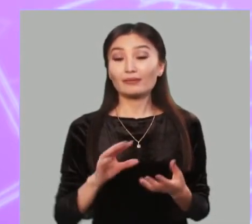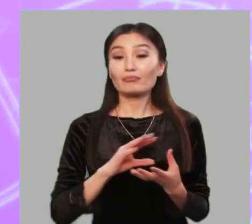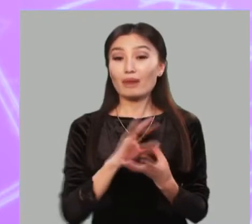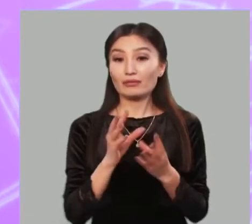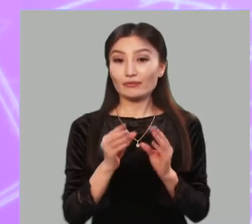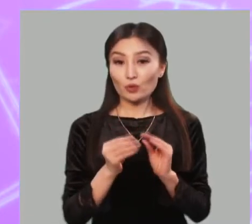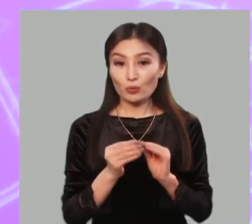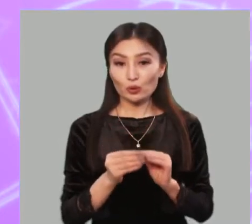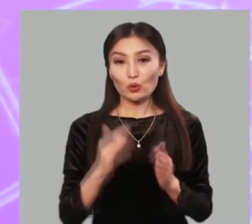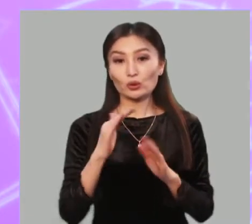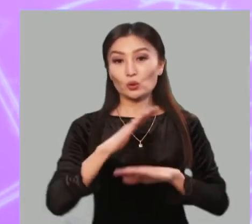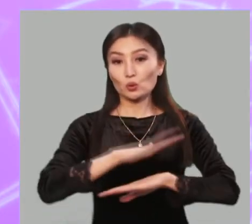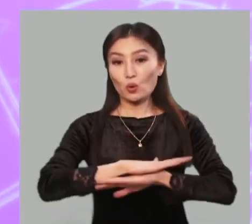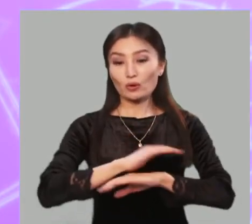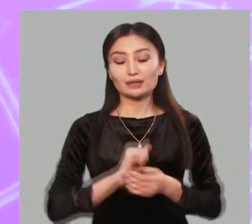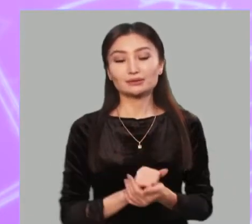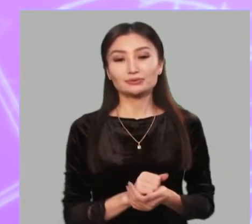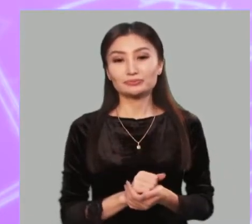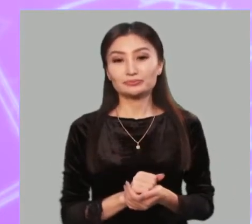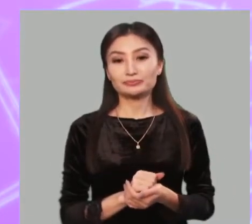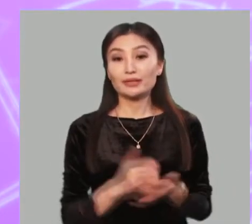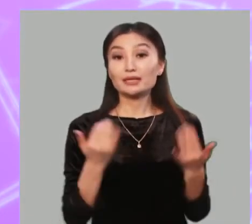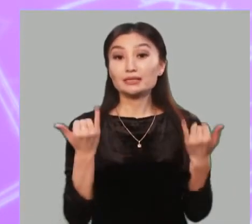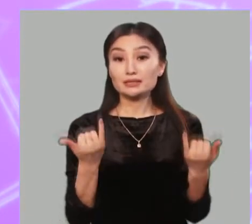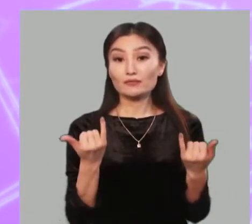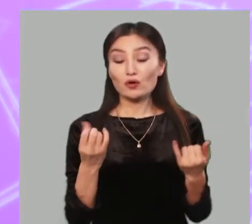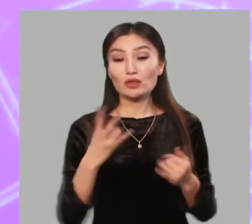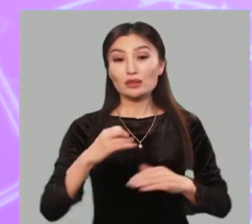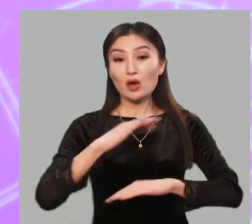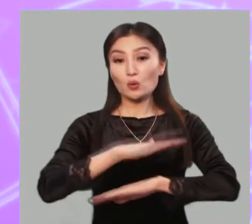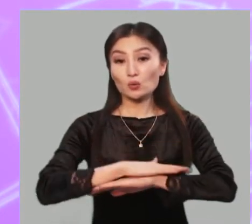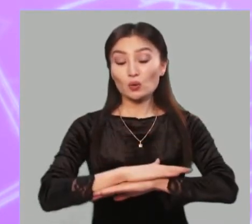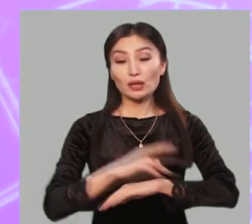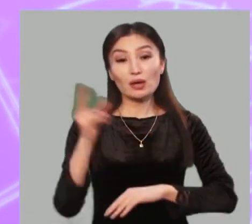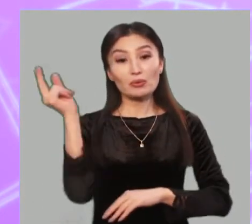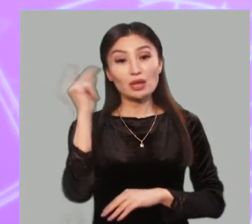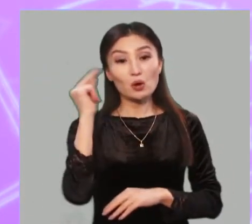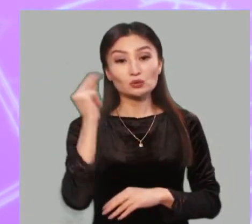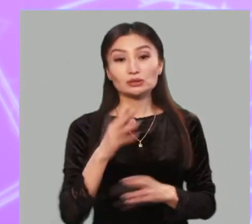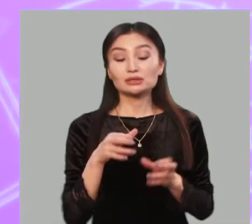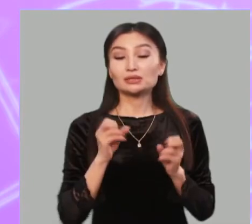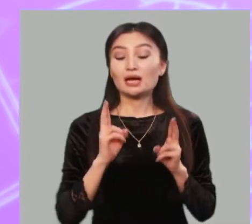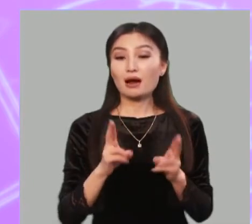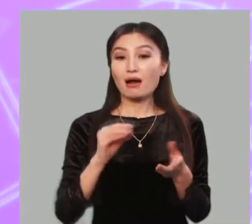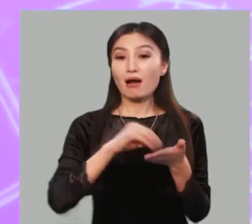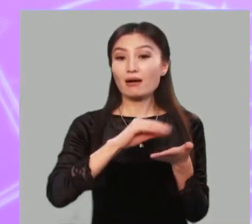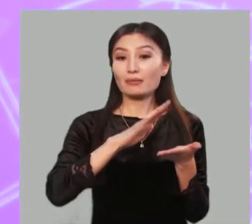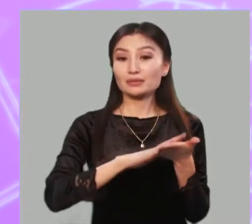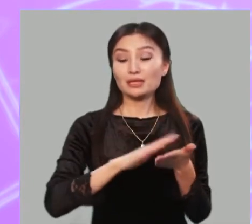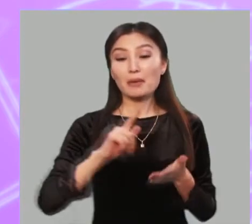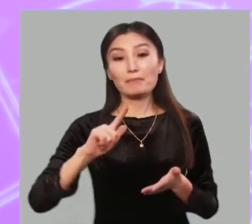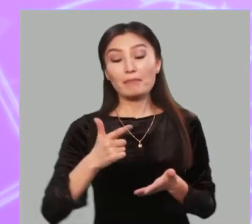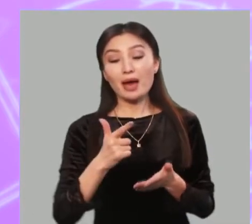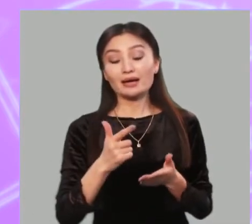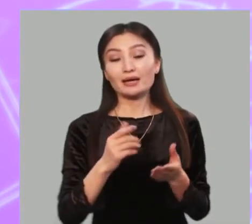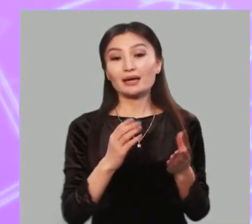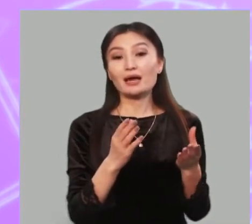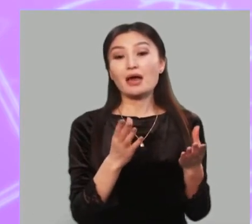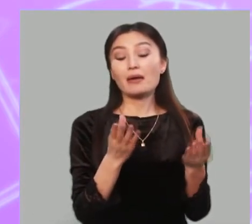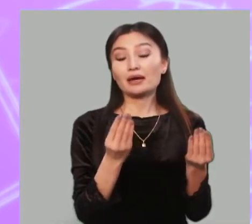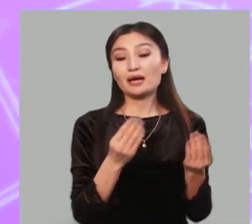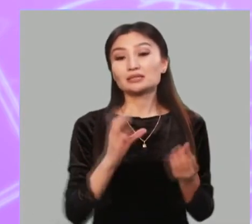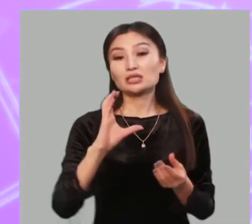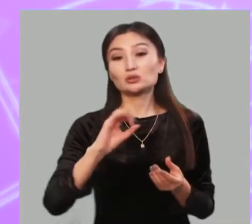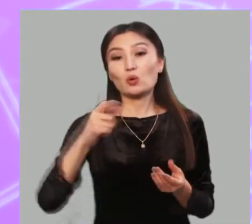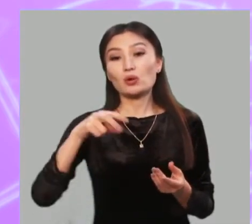Подведем итоги урока. Сегодня на уроке мы научились, как обозначать мягкость согласного